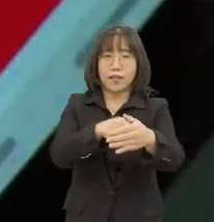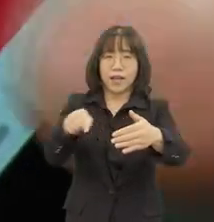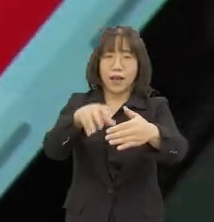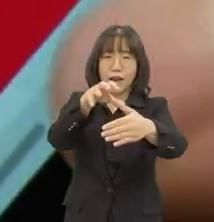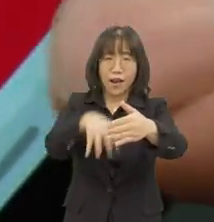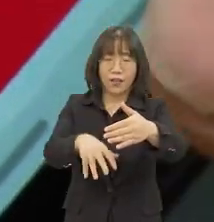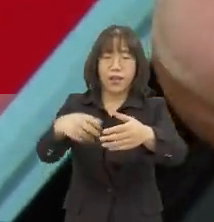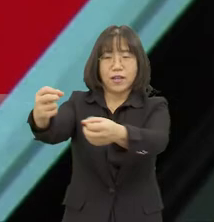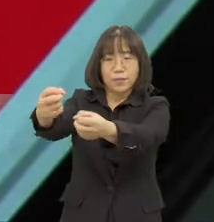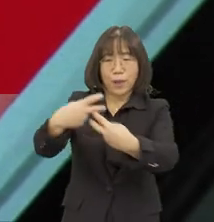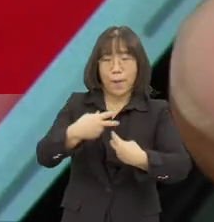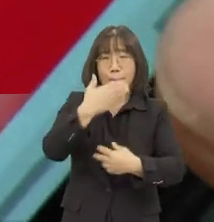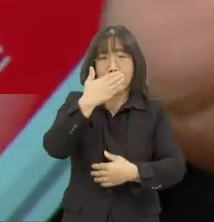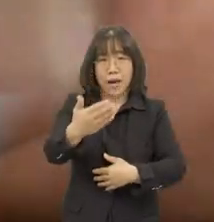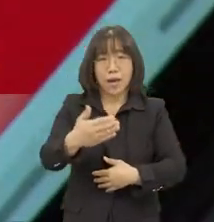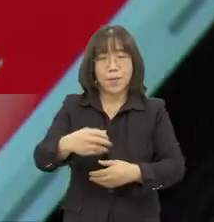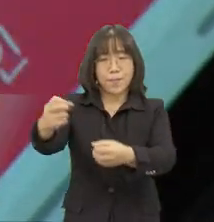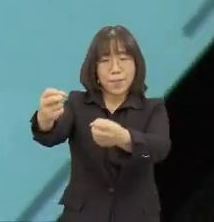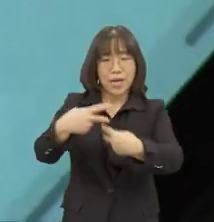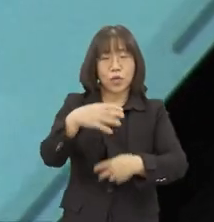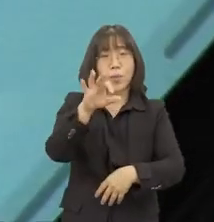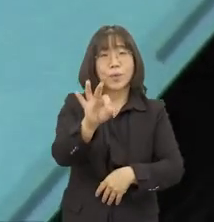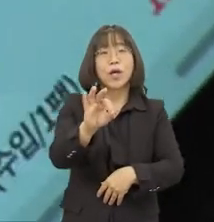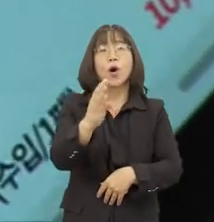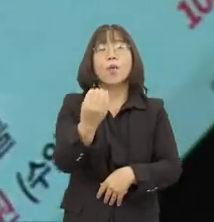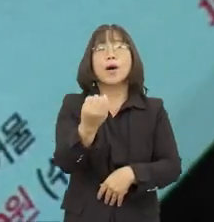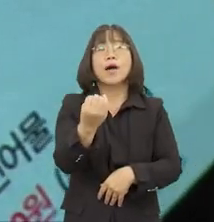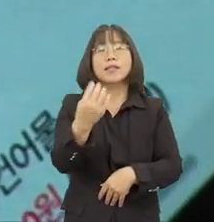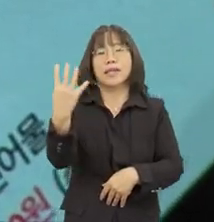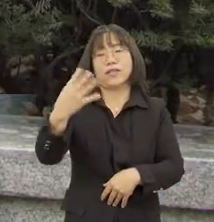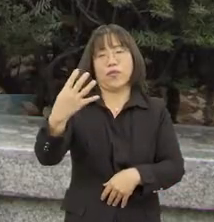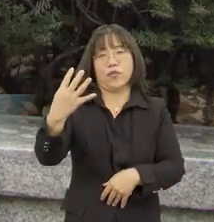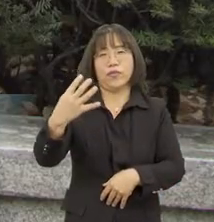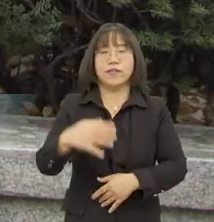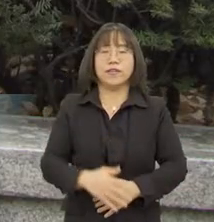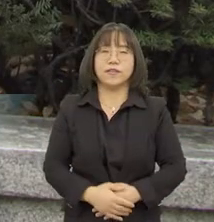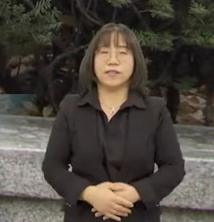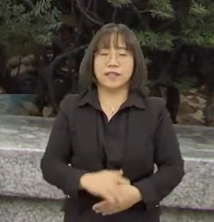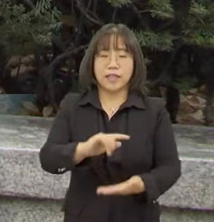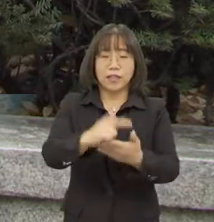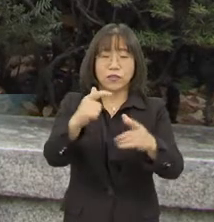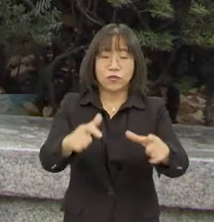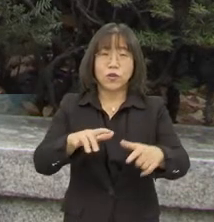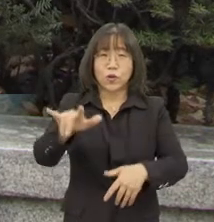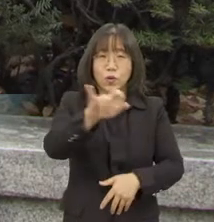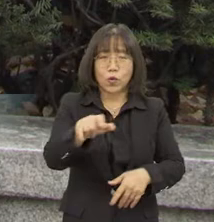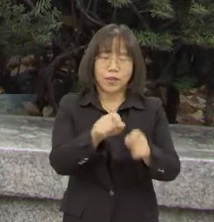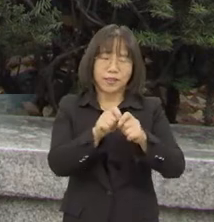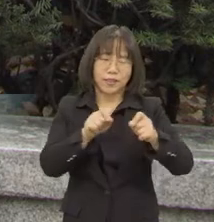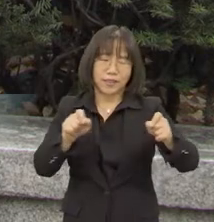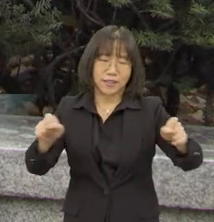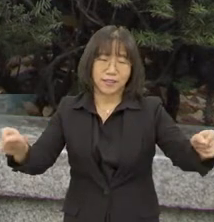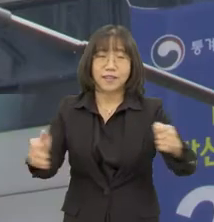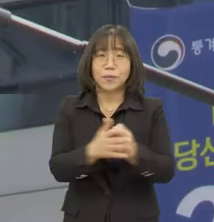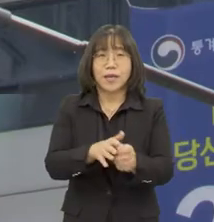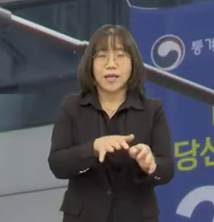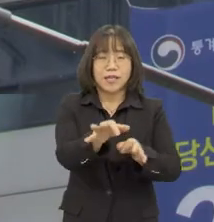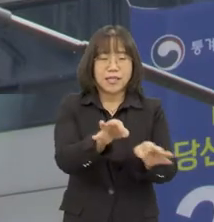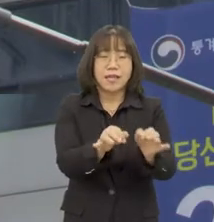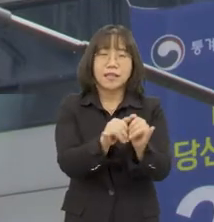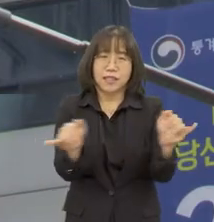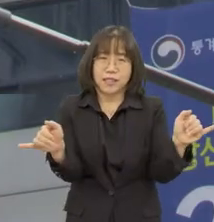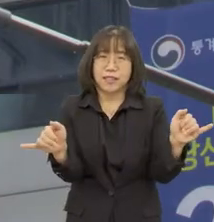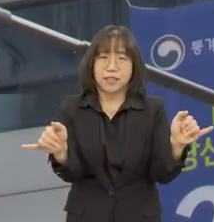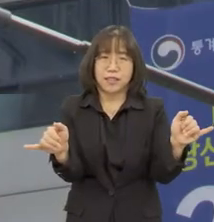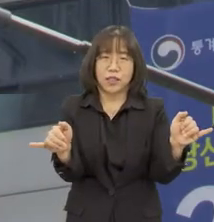수 있고 주문 금액에 상관없이 배송료는 4,000원입니다. 강서구는 코로나19 장기화로 어려움을